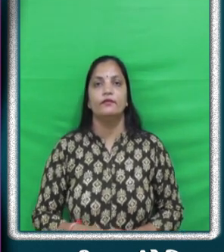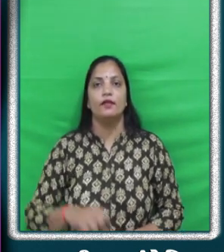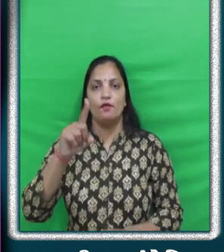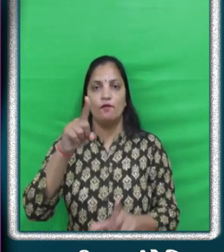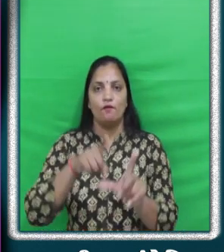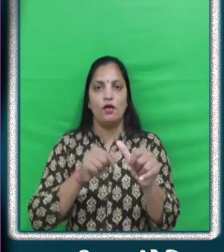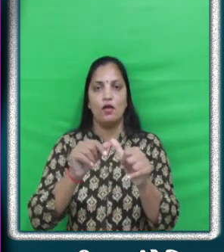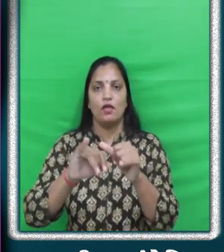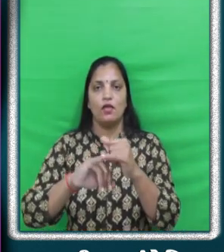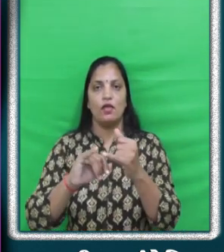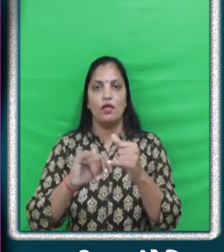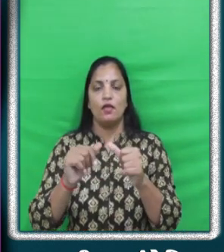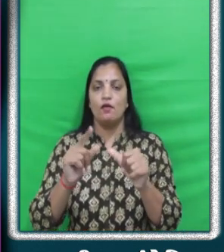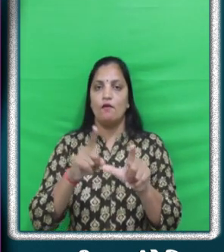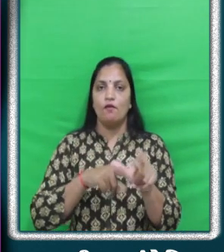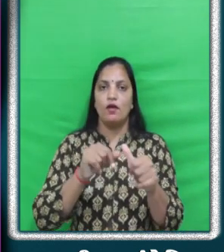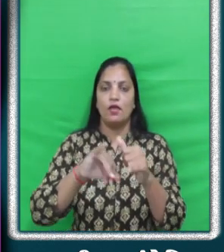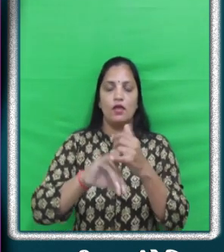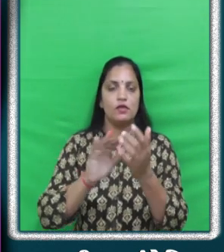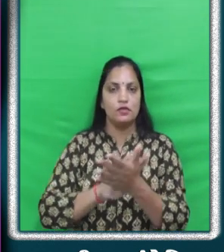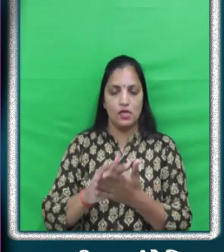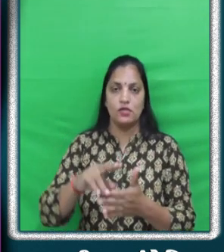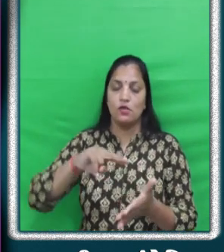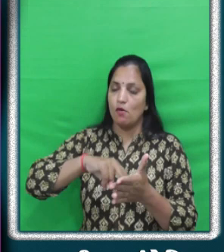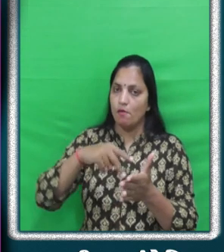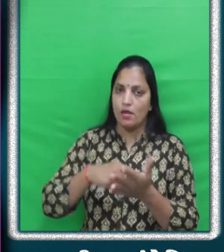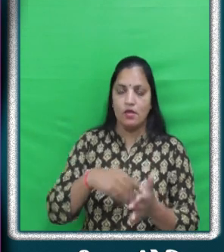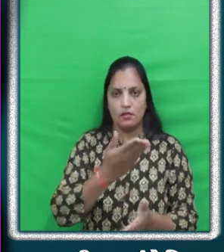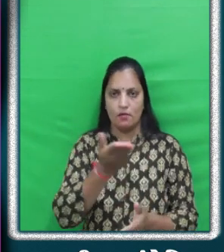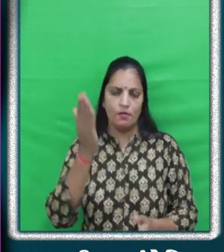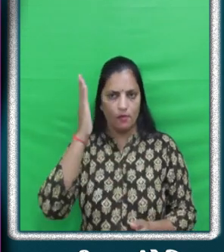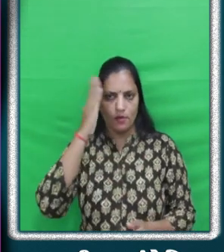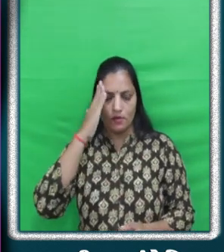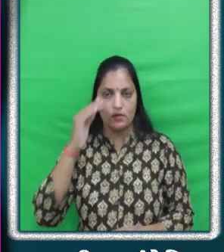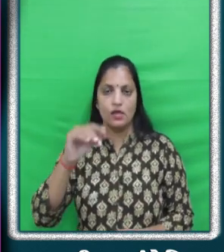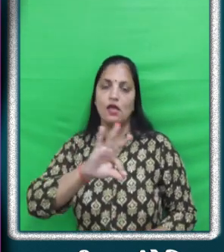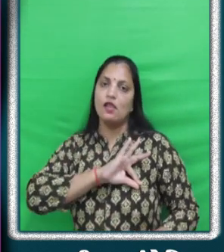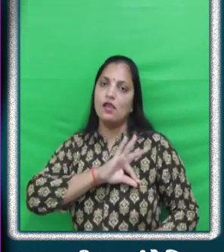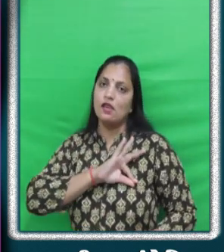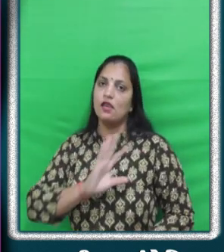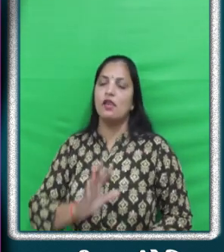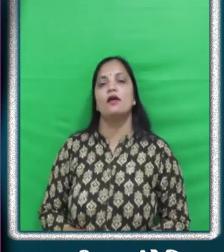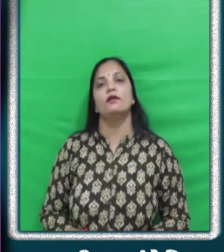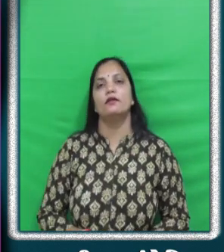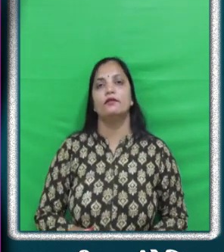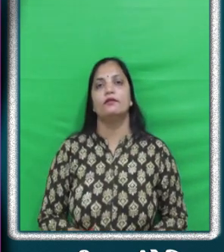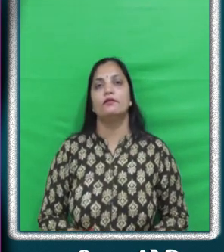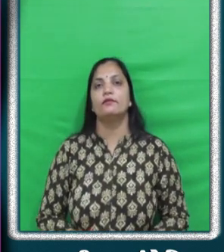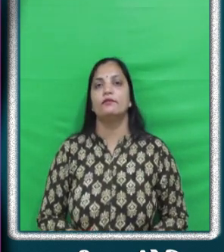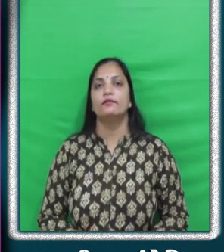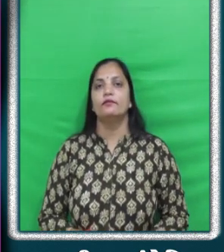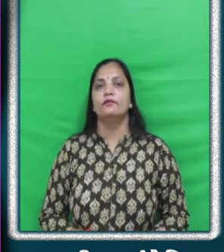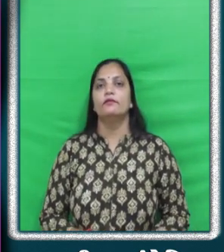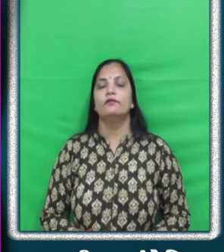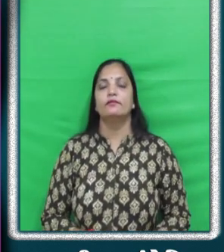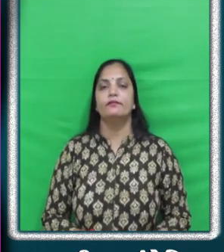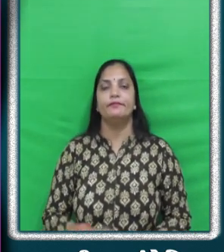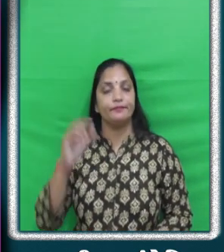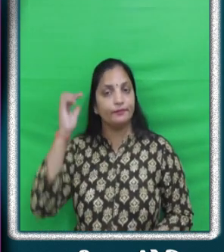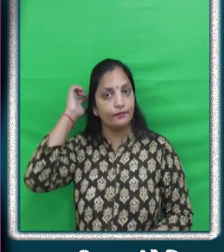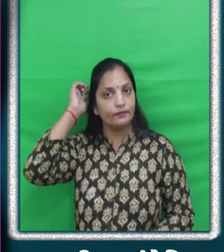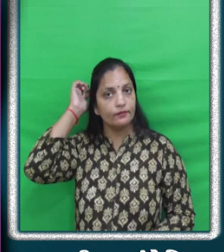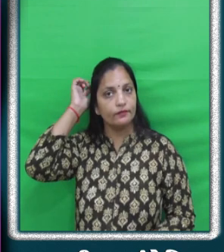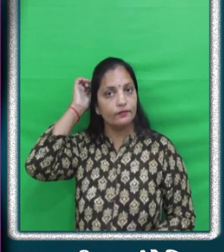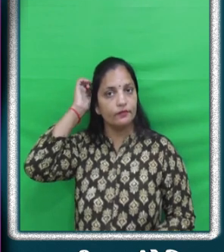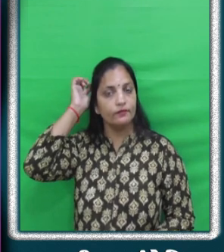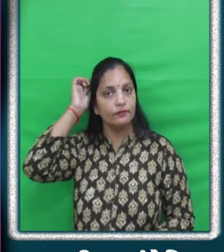સરસ, આ બધા યસ કહી રહ્યા છે, એનો મતલબ છે તમને સમજાય છે, સમજાય તો તમારે લાઈક કરવાનું કરવાનું જેથી ખબર પડે કે તમને